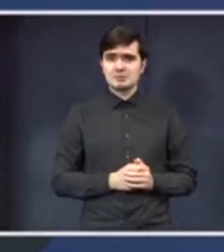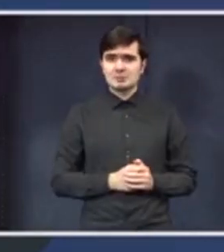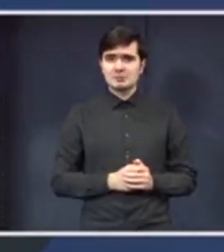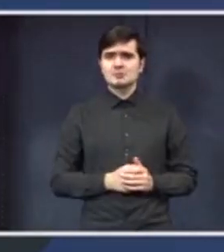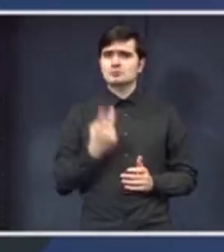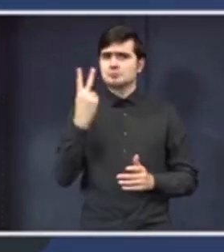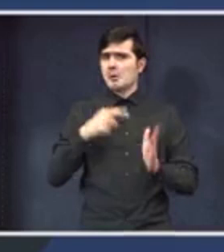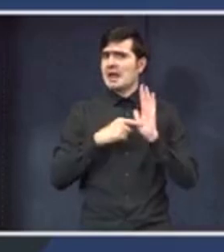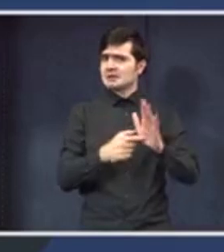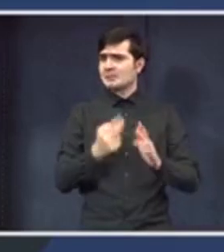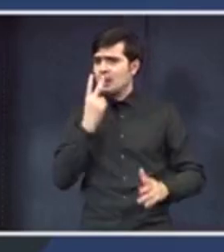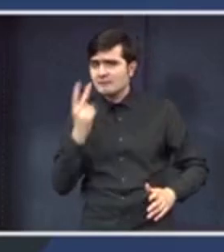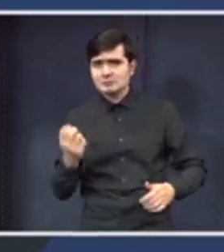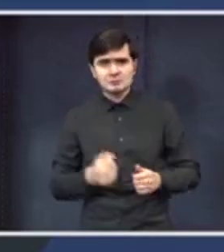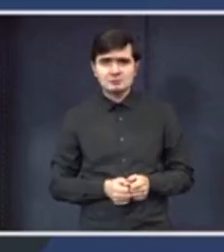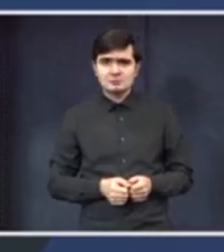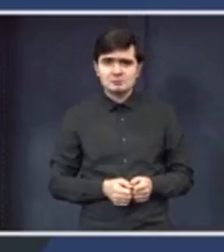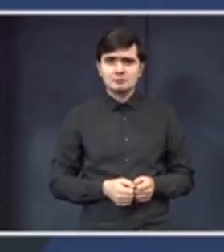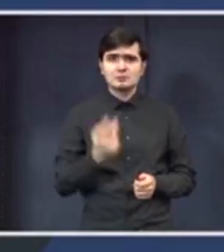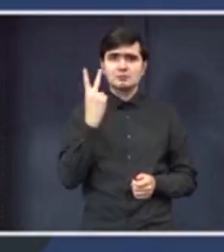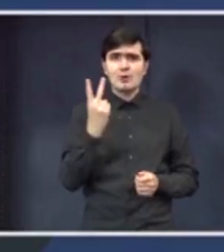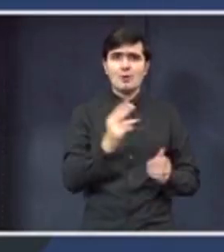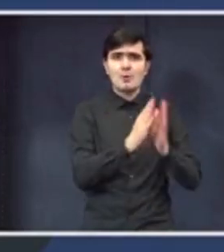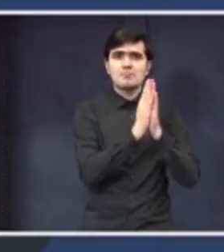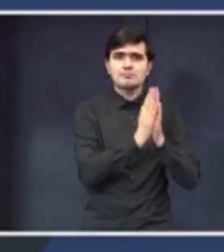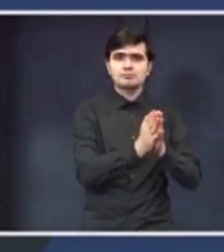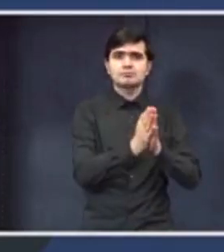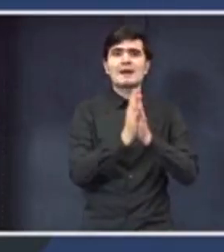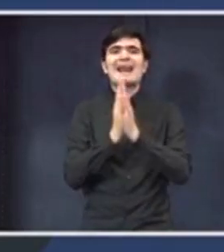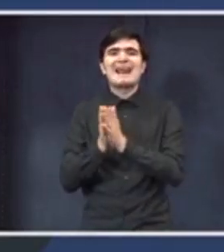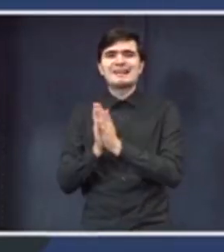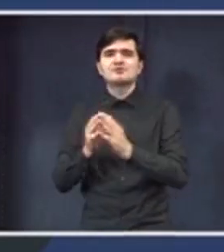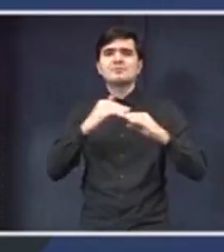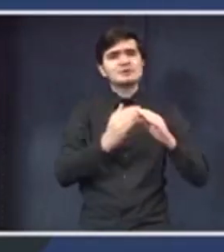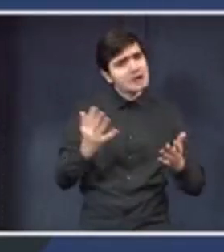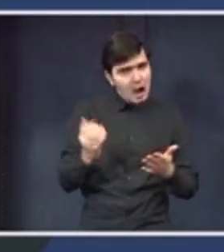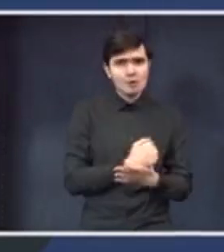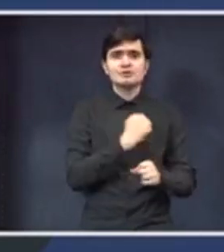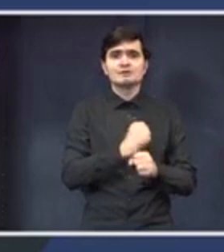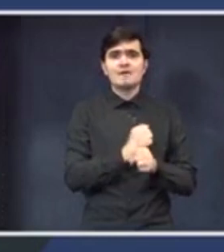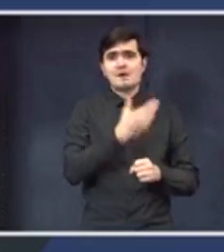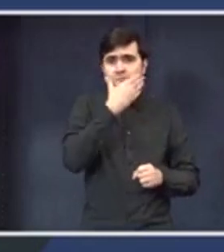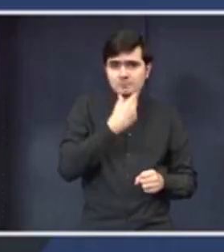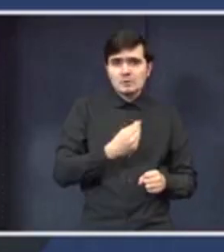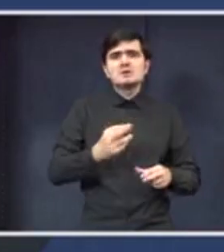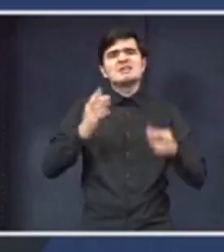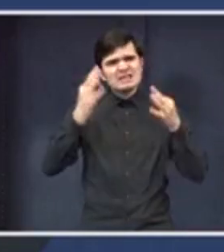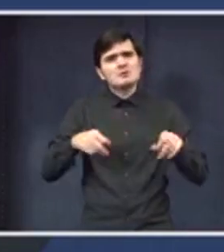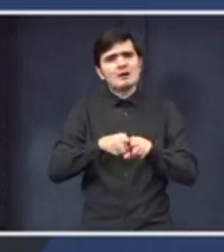avut două exemple deja de două culte care au reușit să facă acest lucru. Sunt sigur că așa va rămâne și în perioada